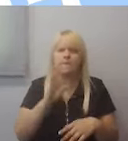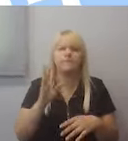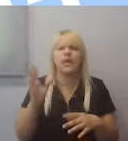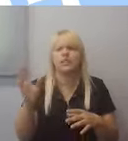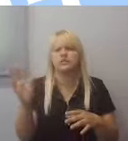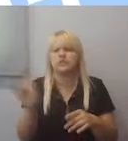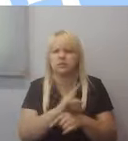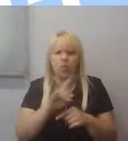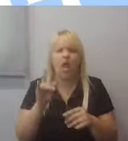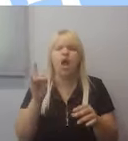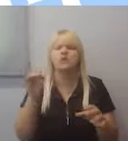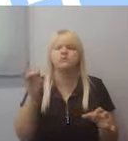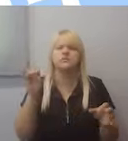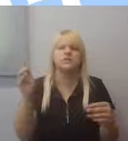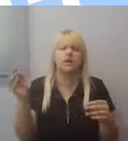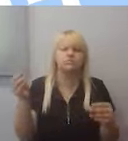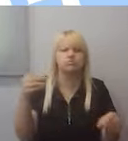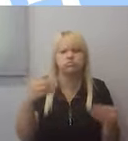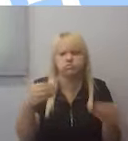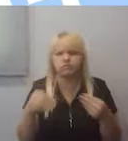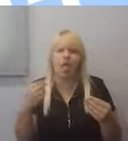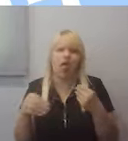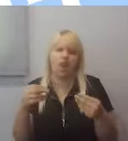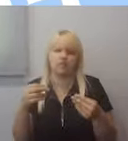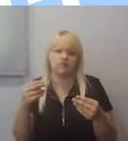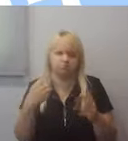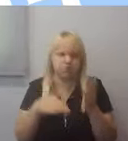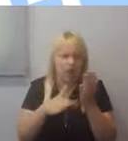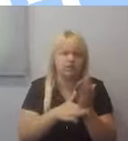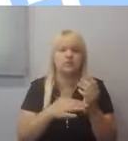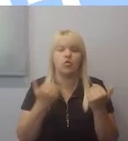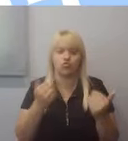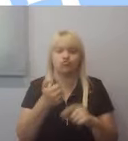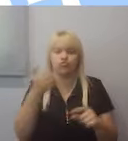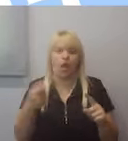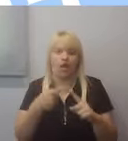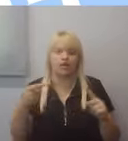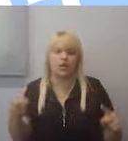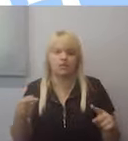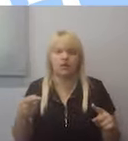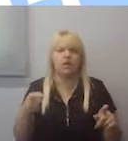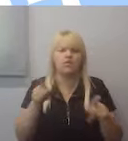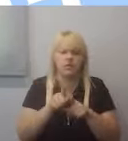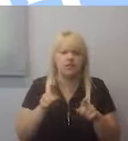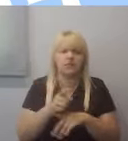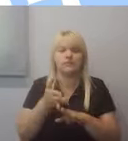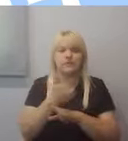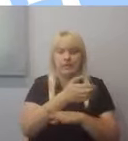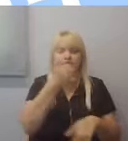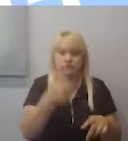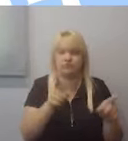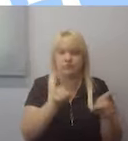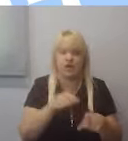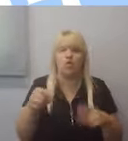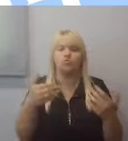cauri tikai šajā gadā vien neskaitot iepriekšējo un šogad mēs ejam uz jaunu rekordu